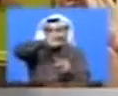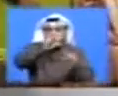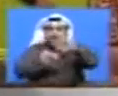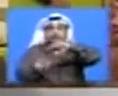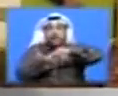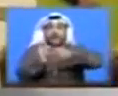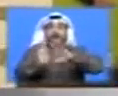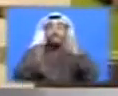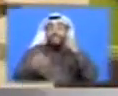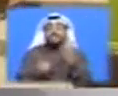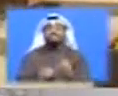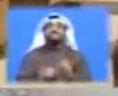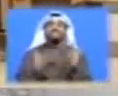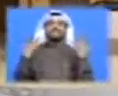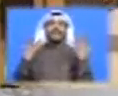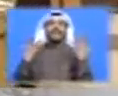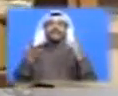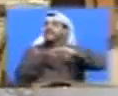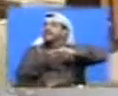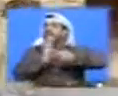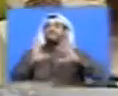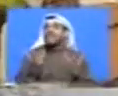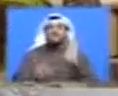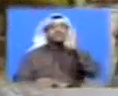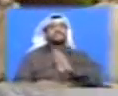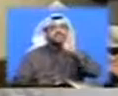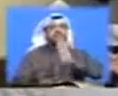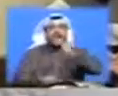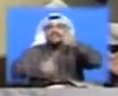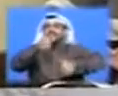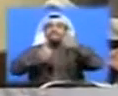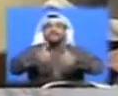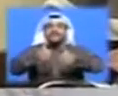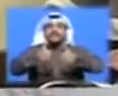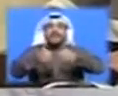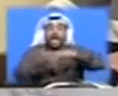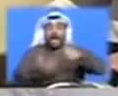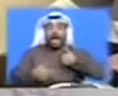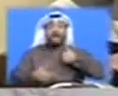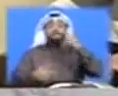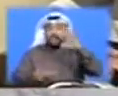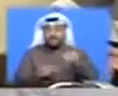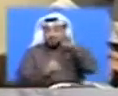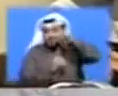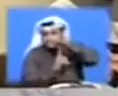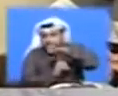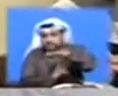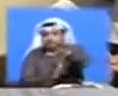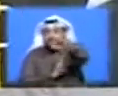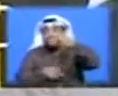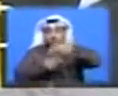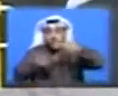لمتابعة آخر المستجدات في هذا الصدد وكيفية التعامل مع أي ظروف طارئة تحدث في